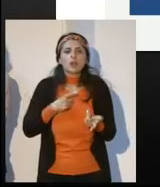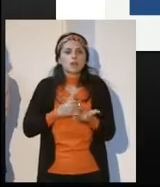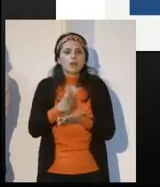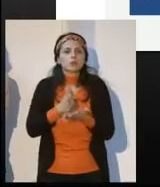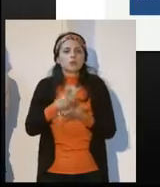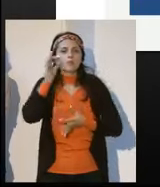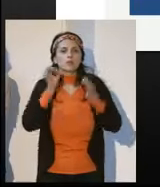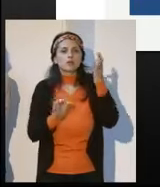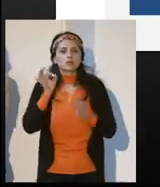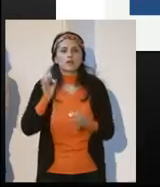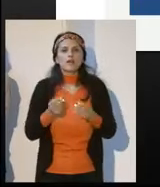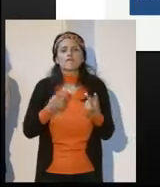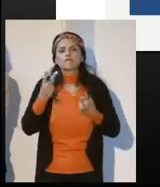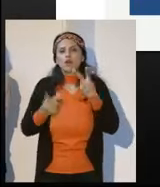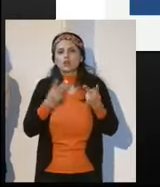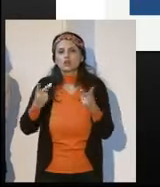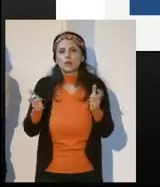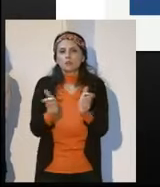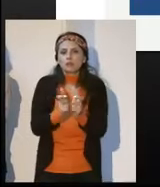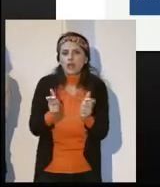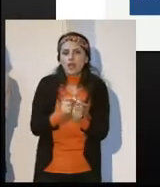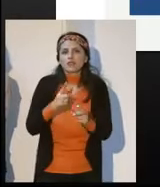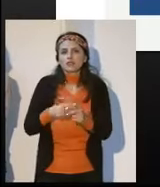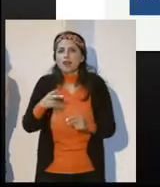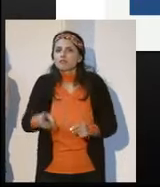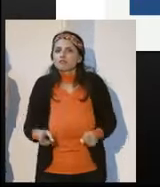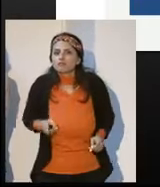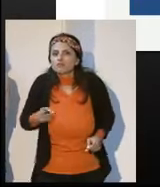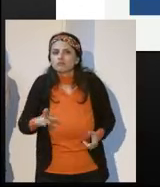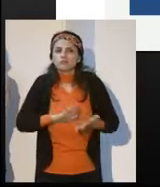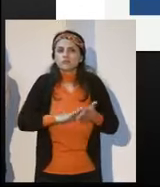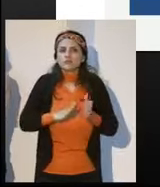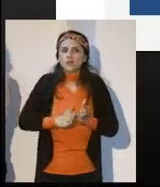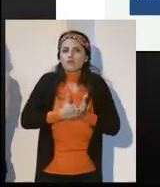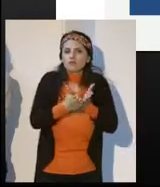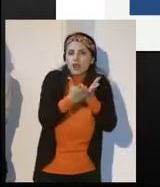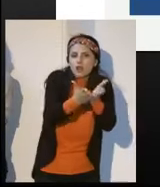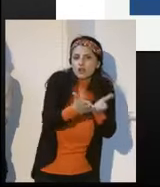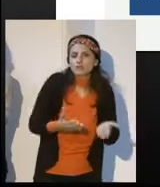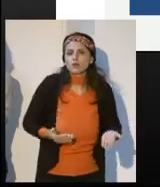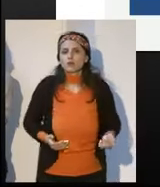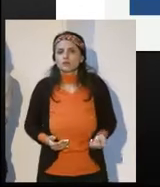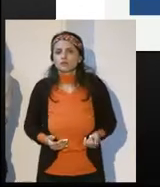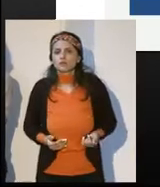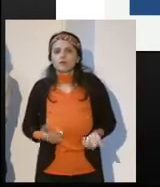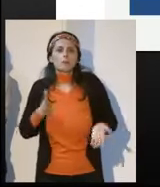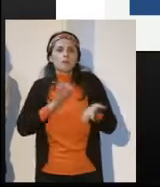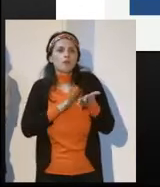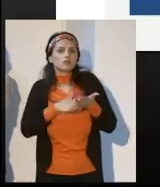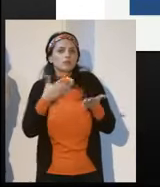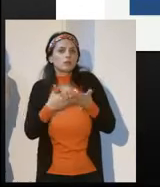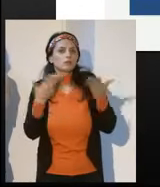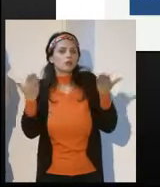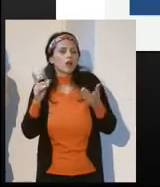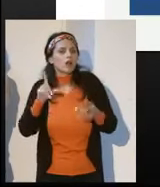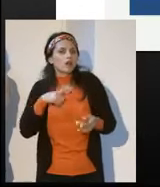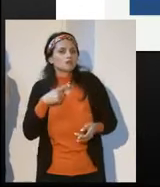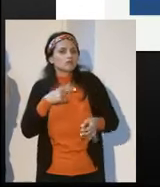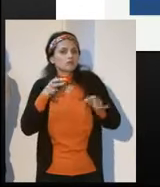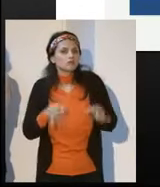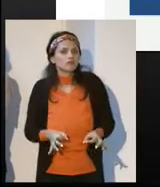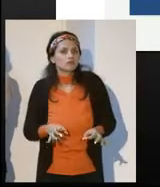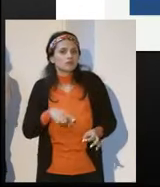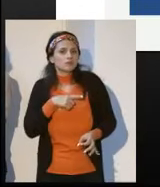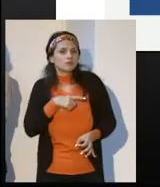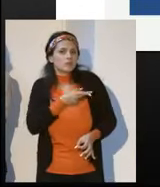biletele de transport feroviar sau rutier motiv pentru care am considerat ca este onest si decent